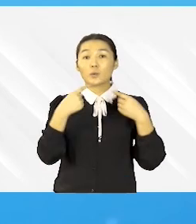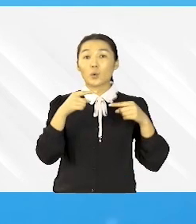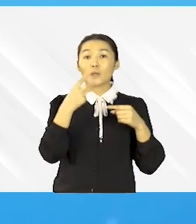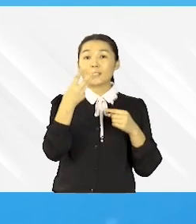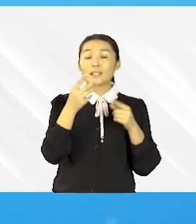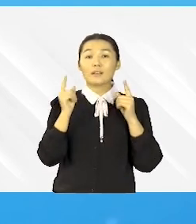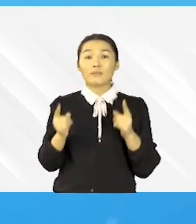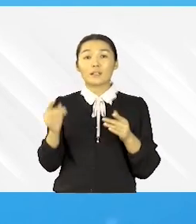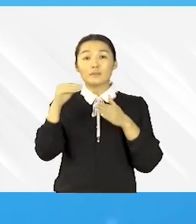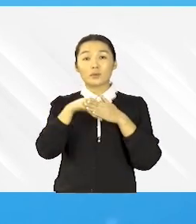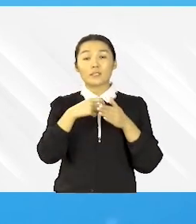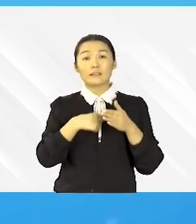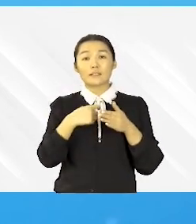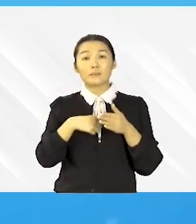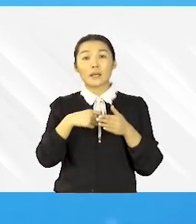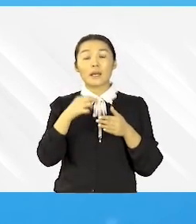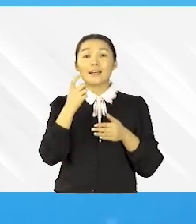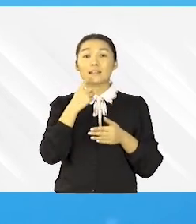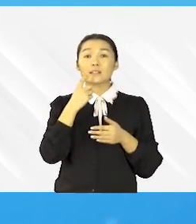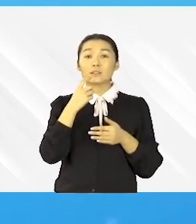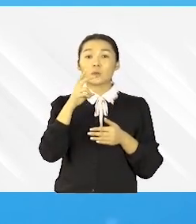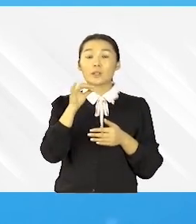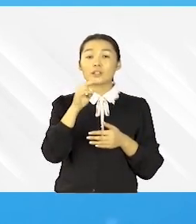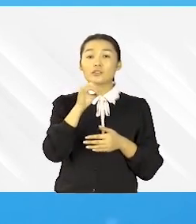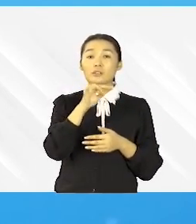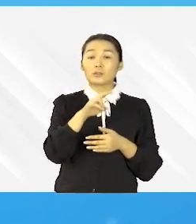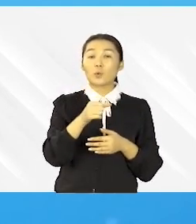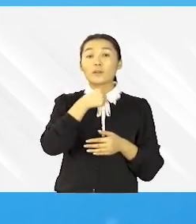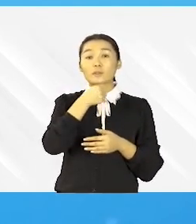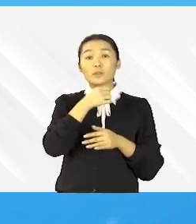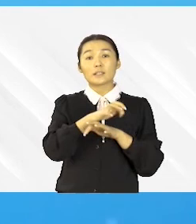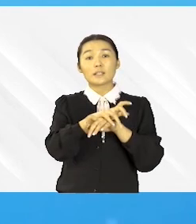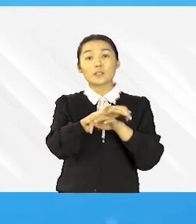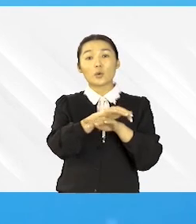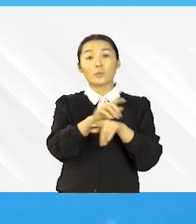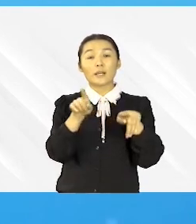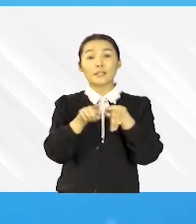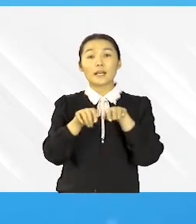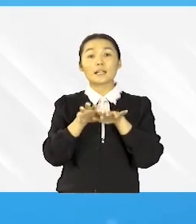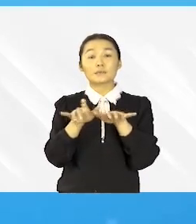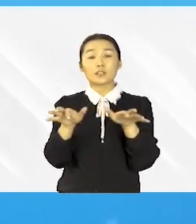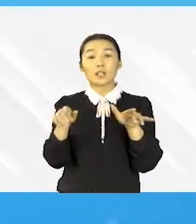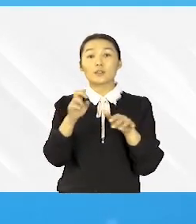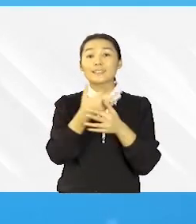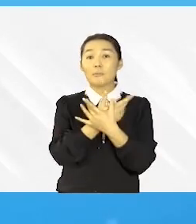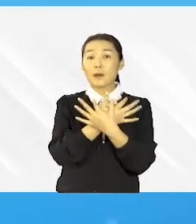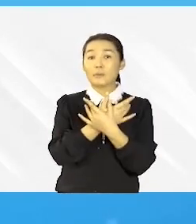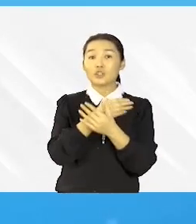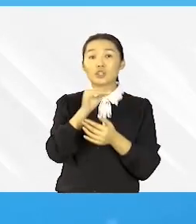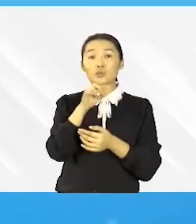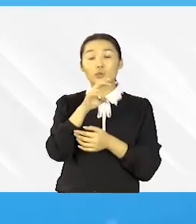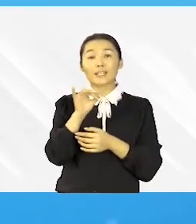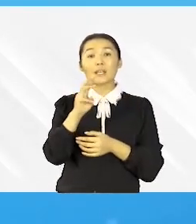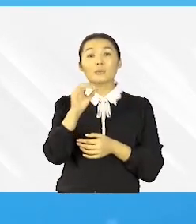яйцо, личинку и взрослое насекомое. Так размножаются бабочки, жуки, мухи, осы, муравьи. Говоря о фазе